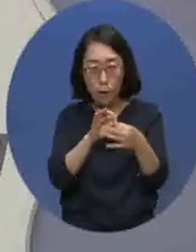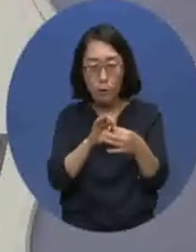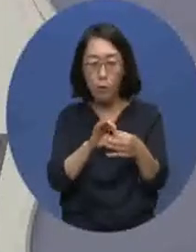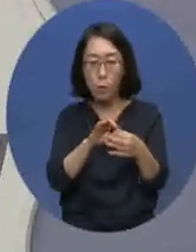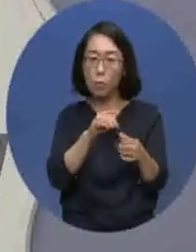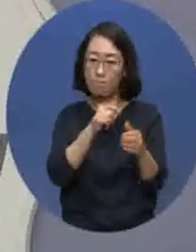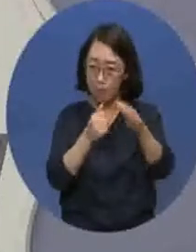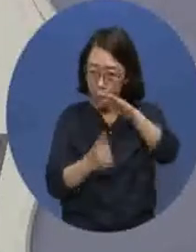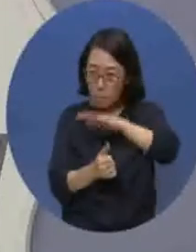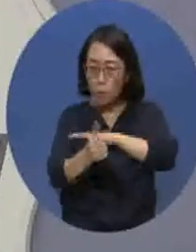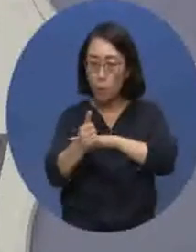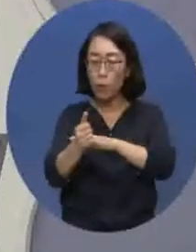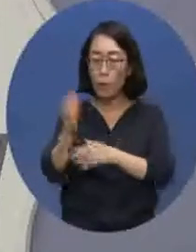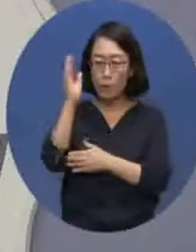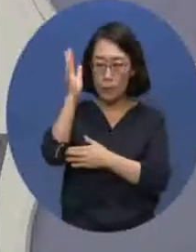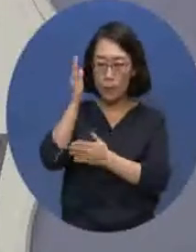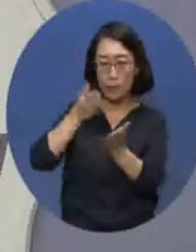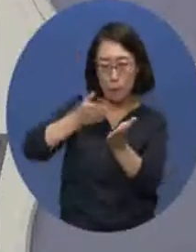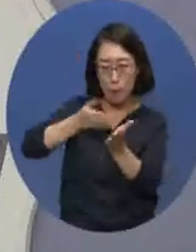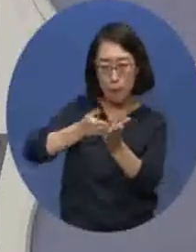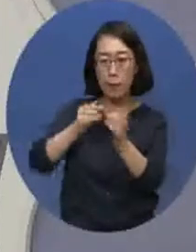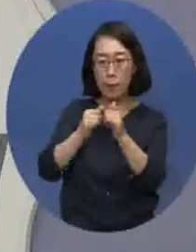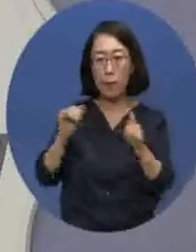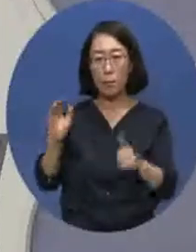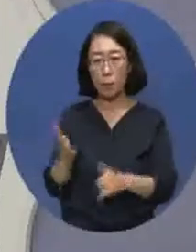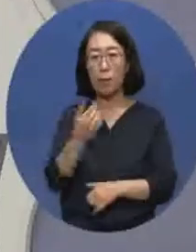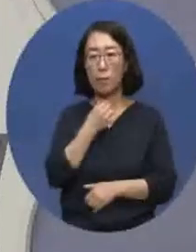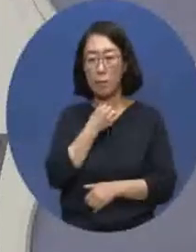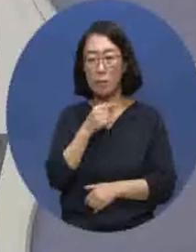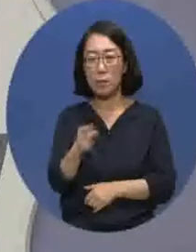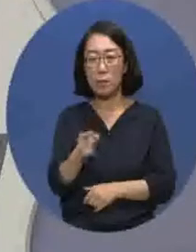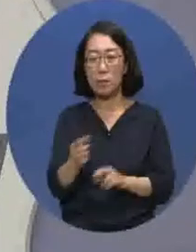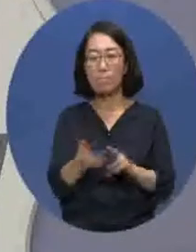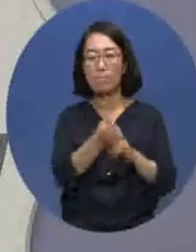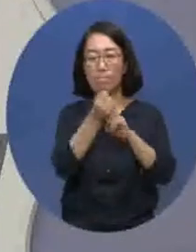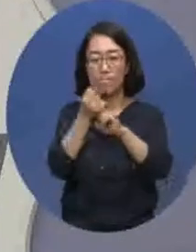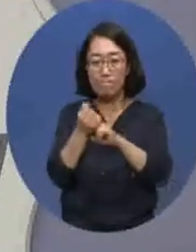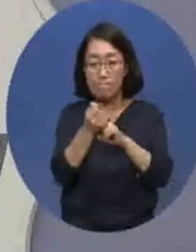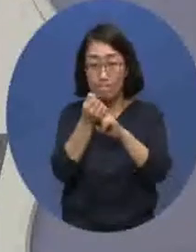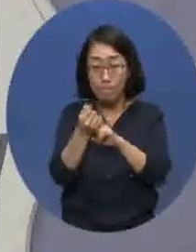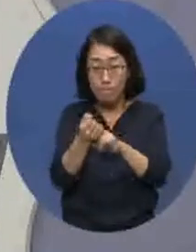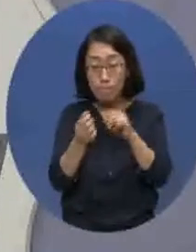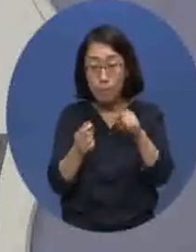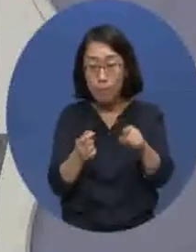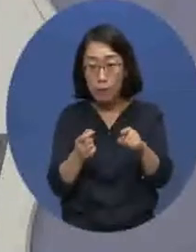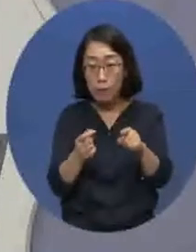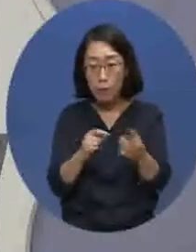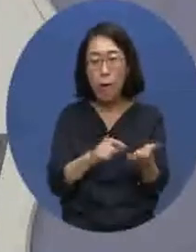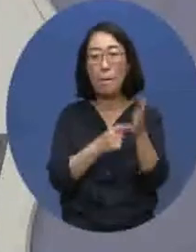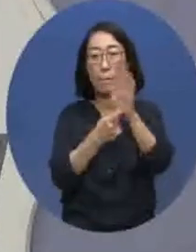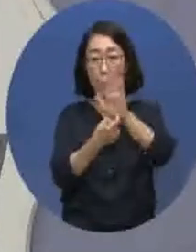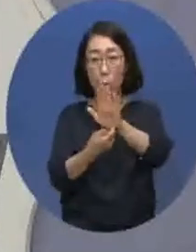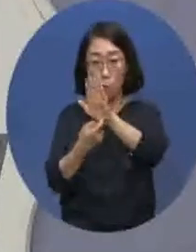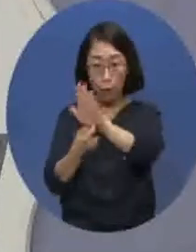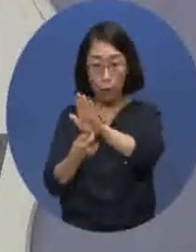내가 반드시 되어야 되겠다 그 분들의 감추어진 이 성향을 발로 시키는 그런 통로가 되어야